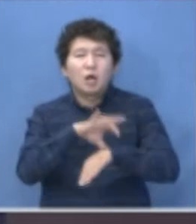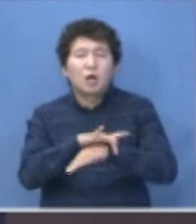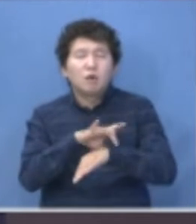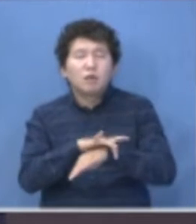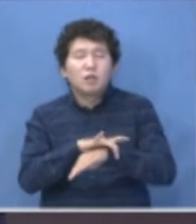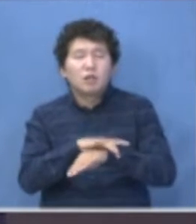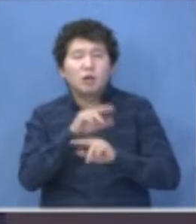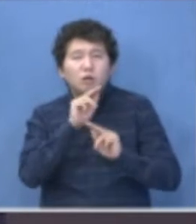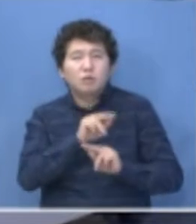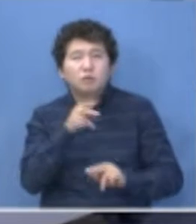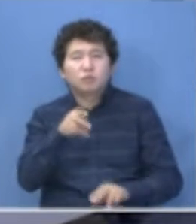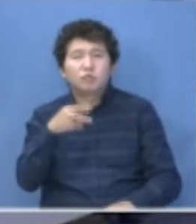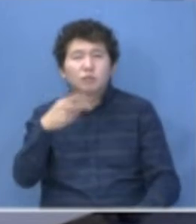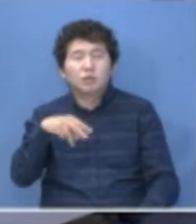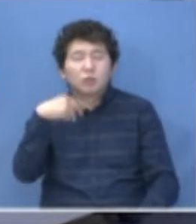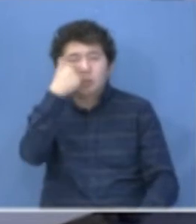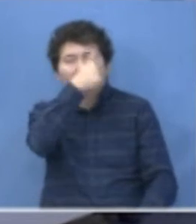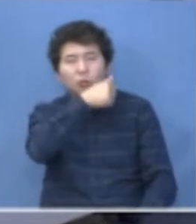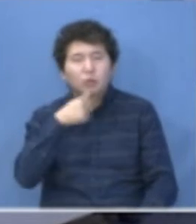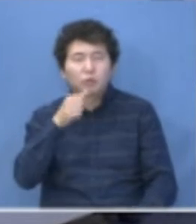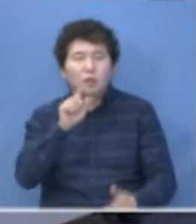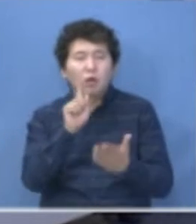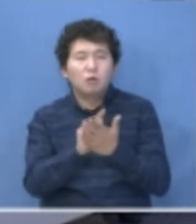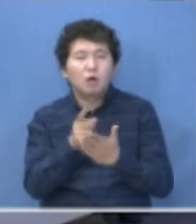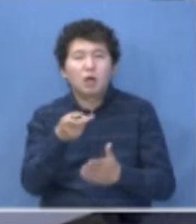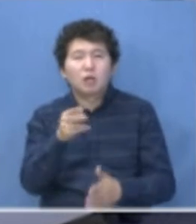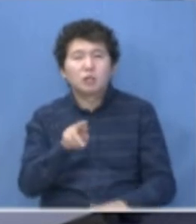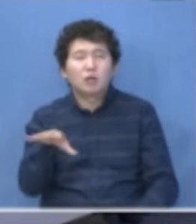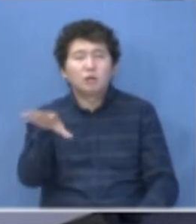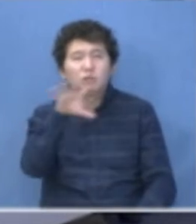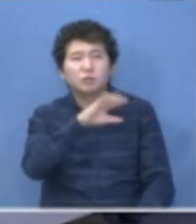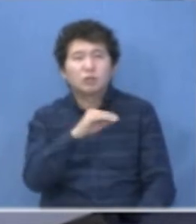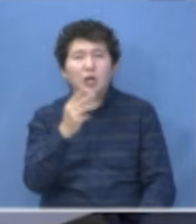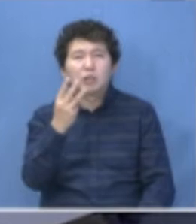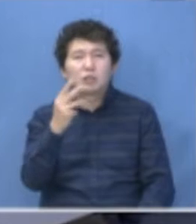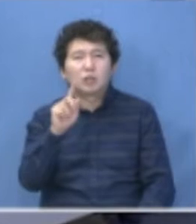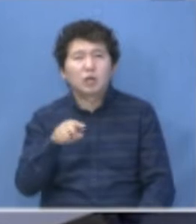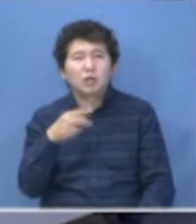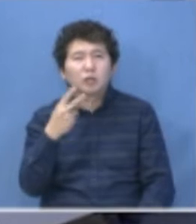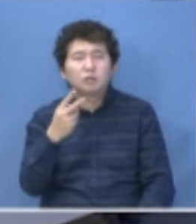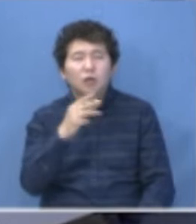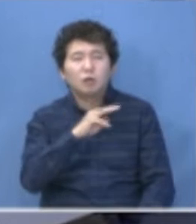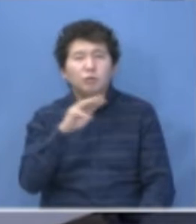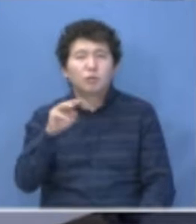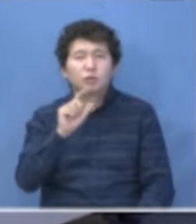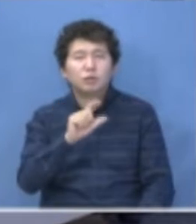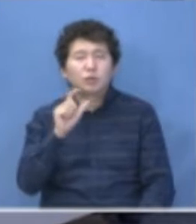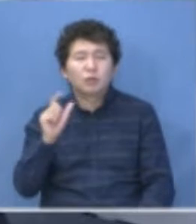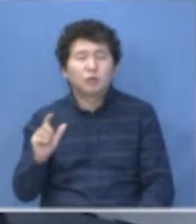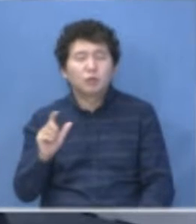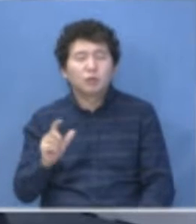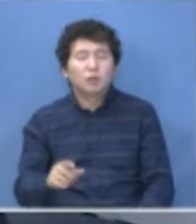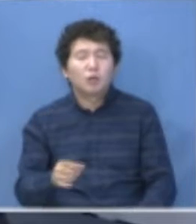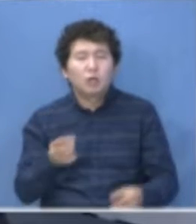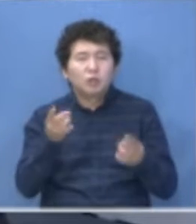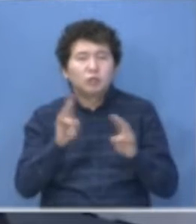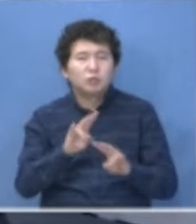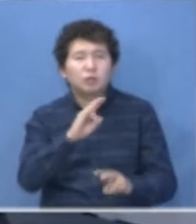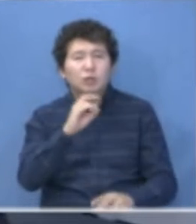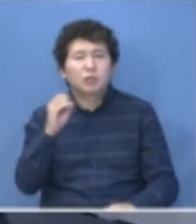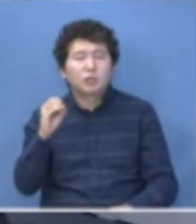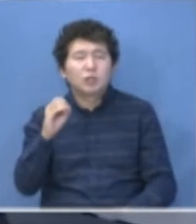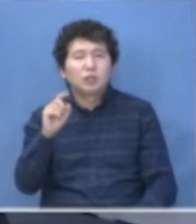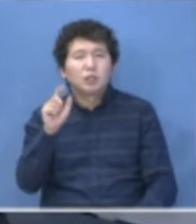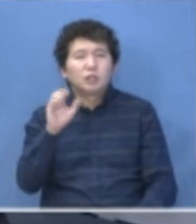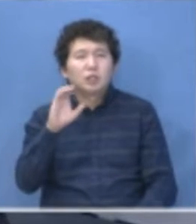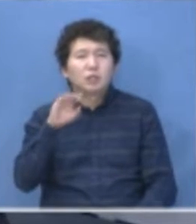а платежи на УСМС являются обязательными для всех, порядка 3,2 миллиона человек до сих пор остаются незастрахованными. За чуть более